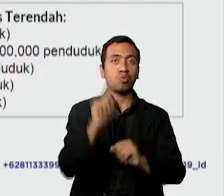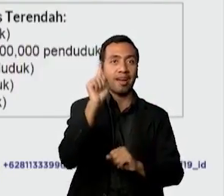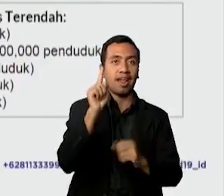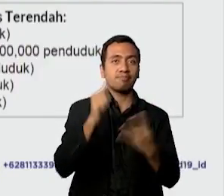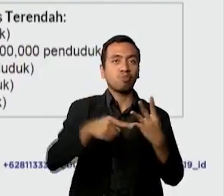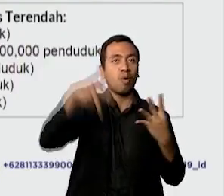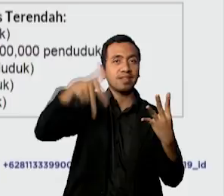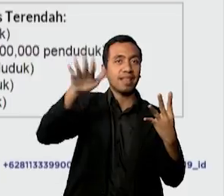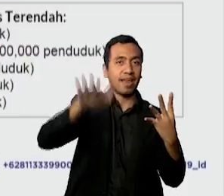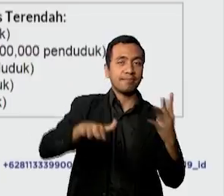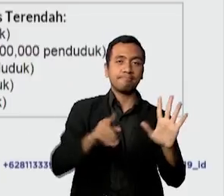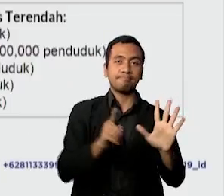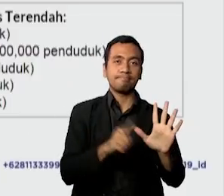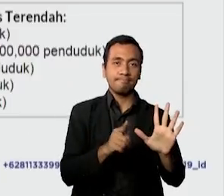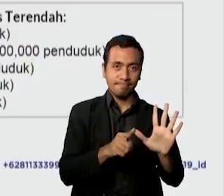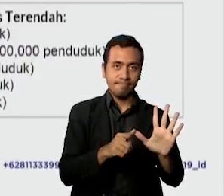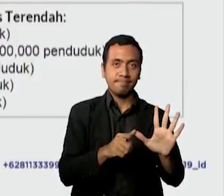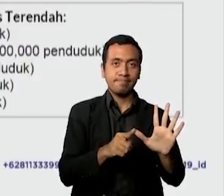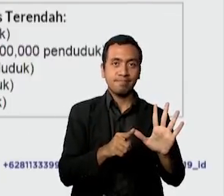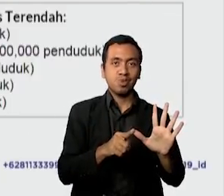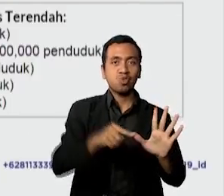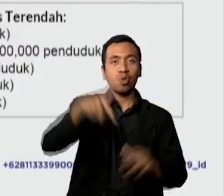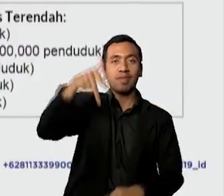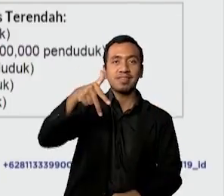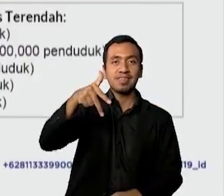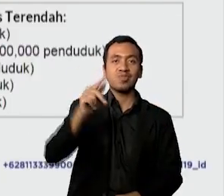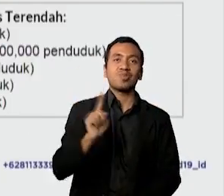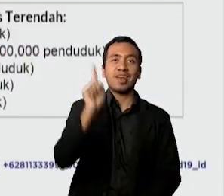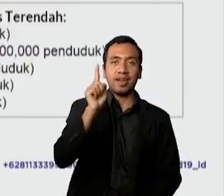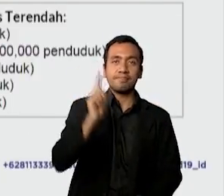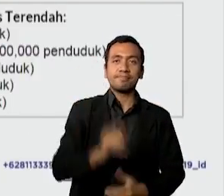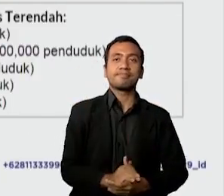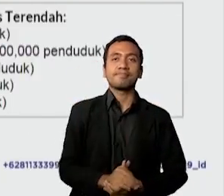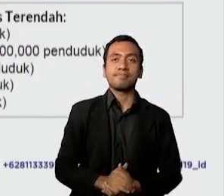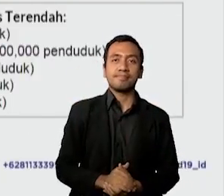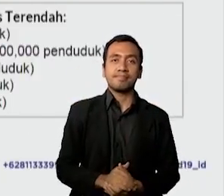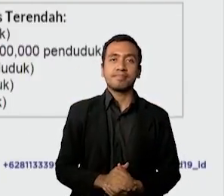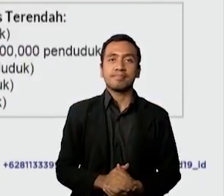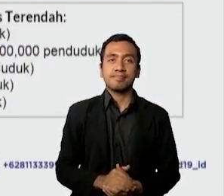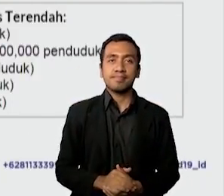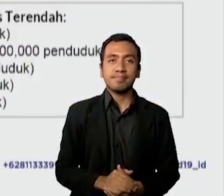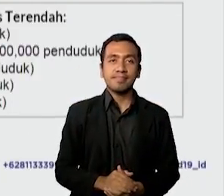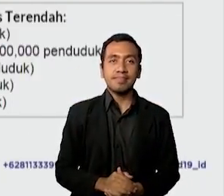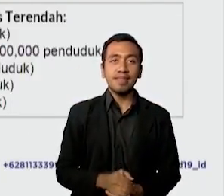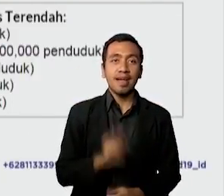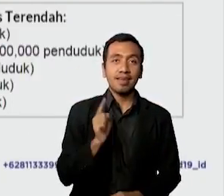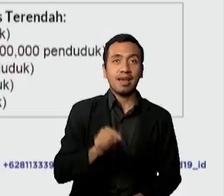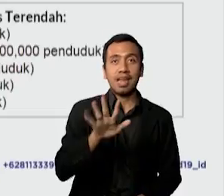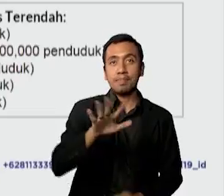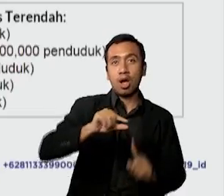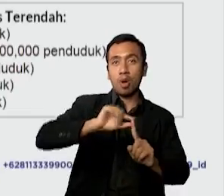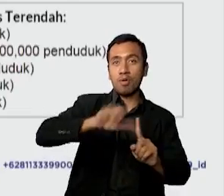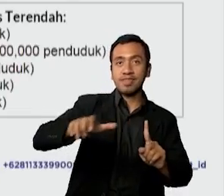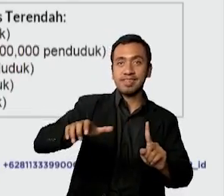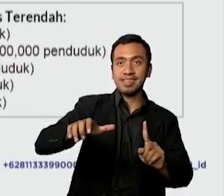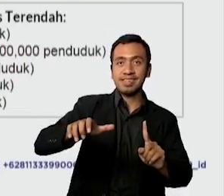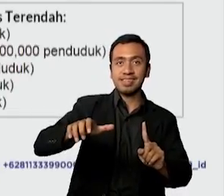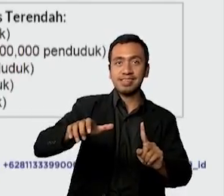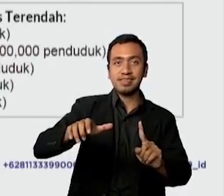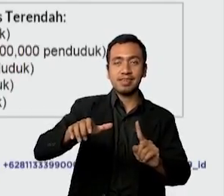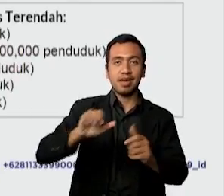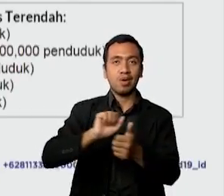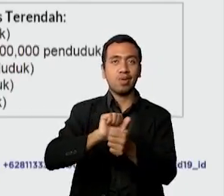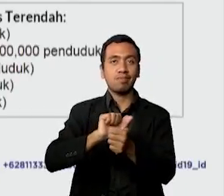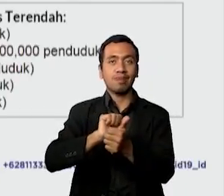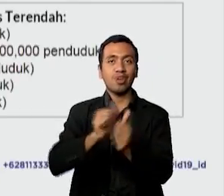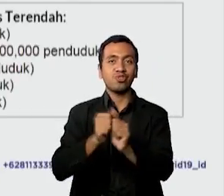keempat Sulawesi Selatan, dan yang kelima adalah Sulawesi Utara. Kemudian terdapat 5 provinsi dengan laju insidensi